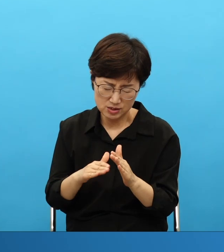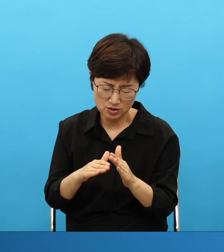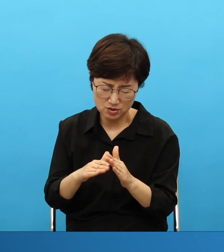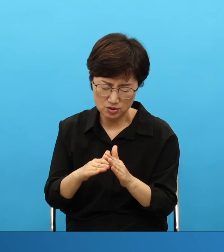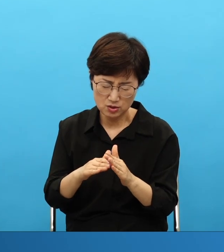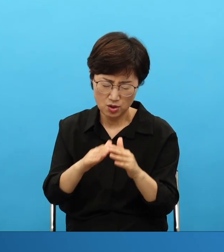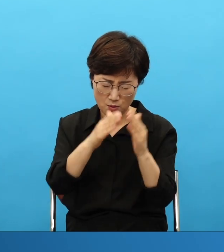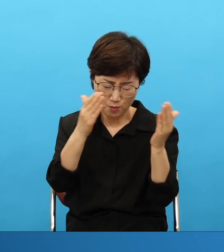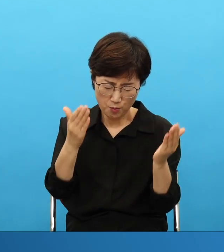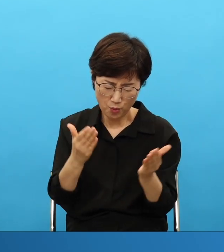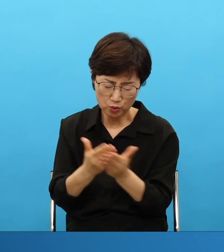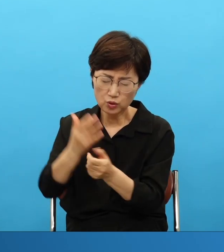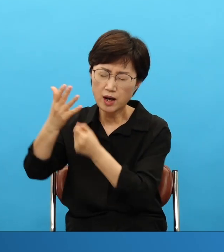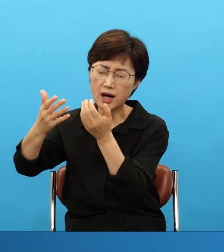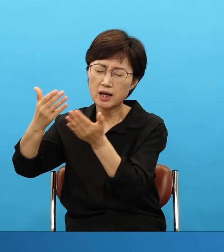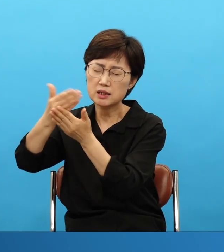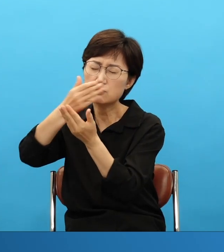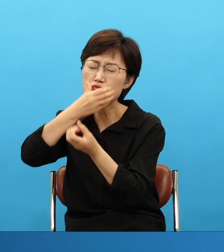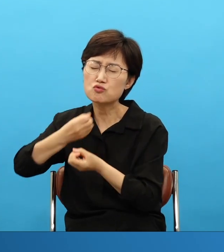축복해 주옵소서